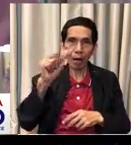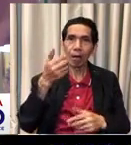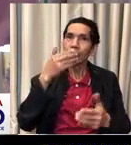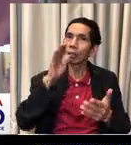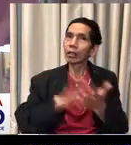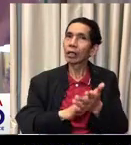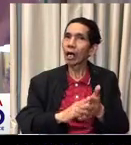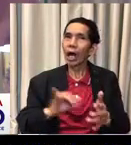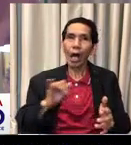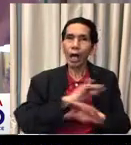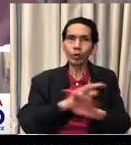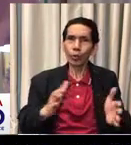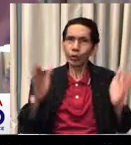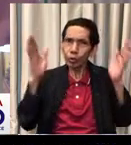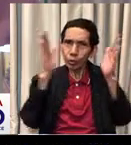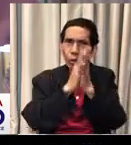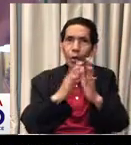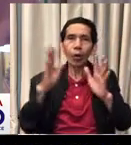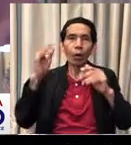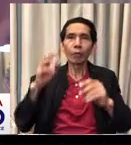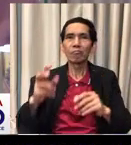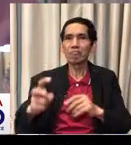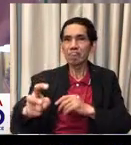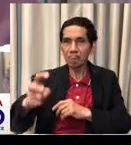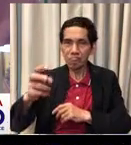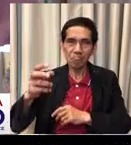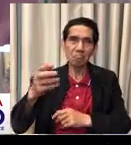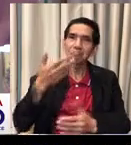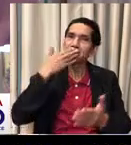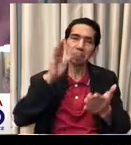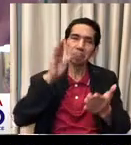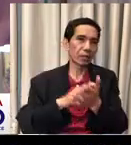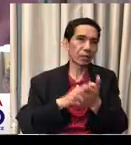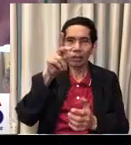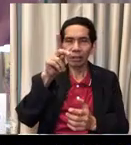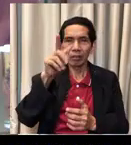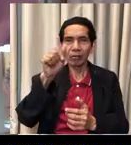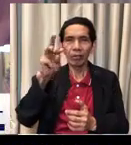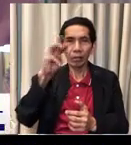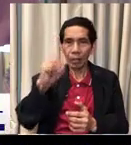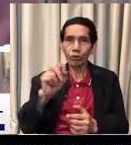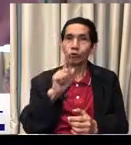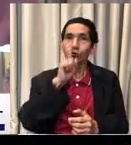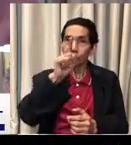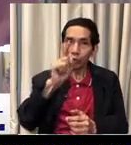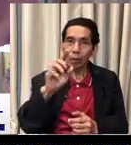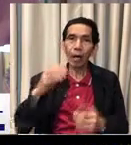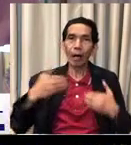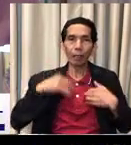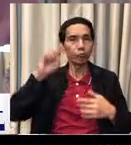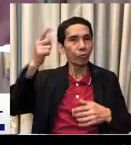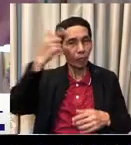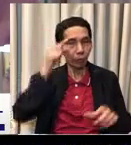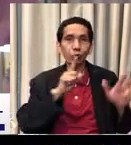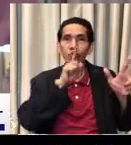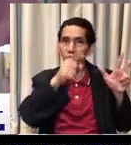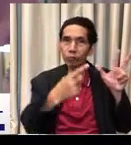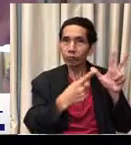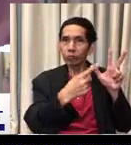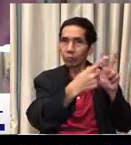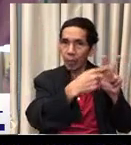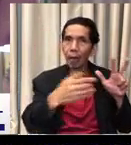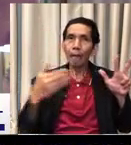Ayoko ipanalangin niya sa inyo dahil baka malupit ang gaba. Pero, tiyak ako, may gobyerno.